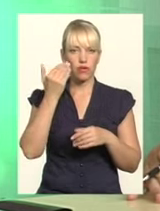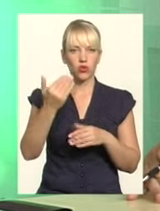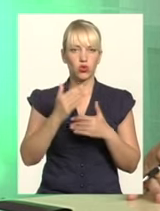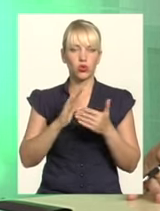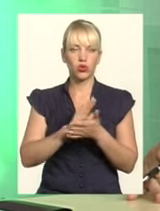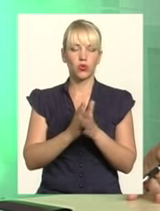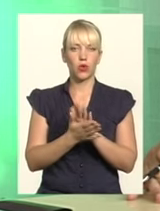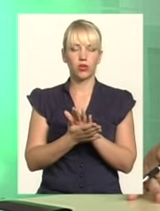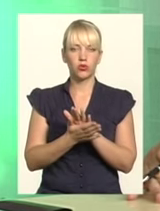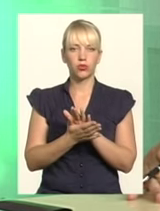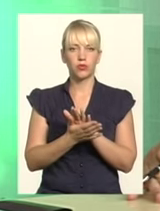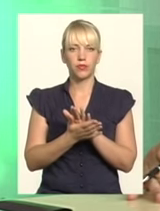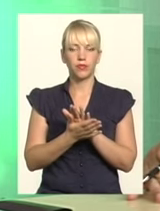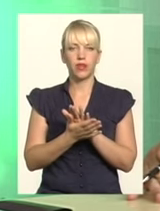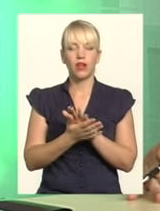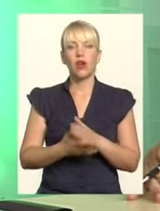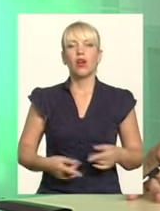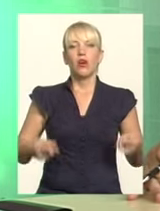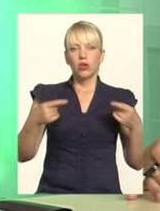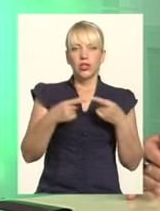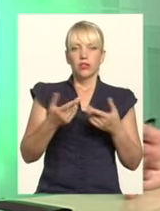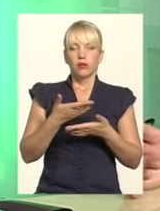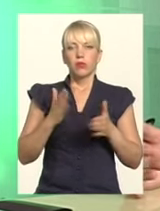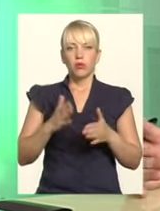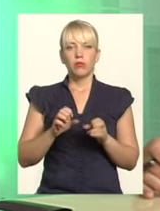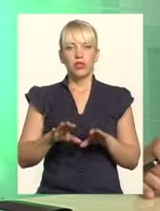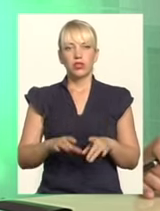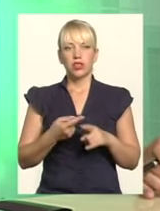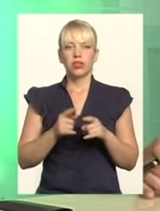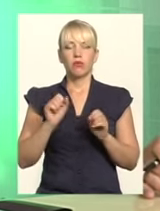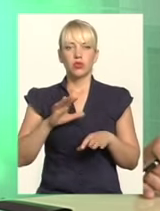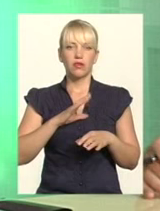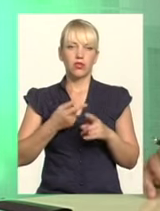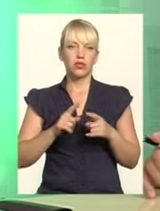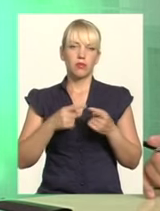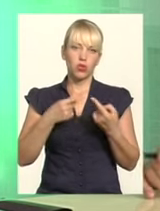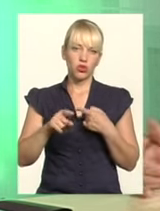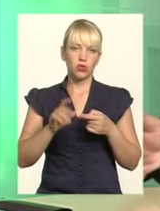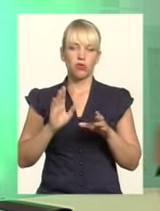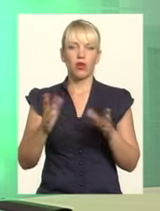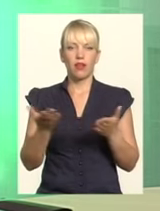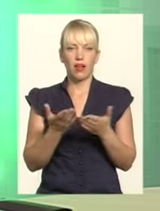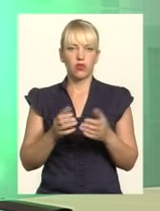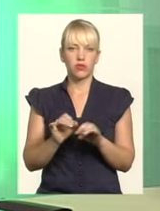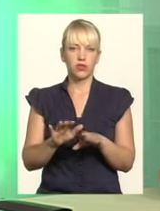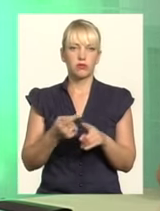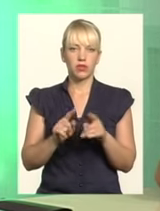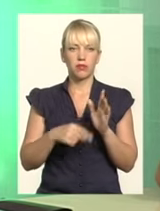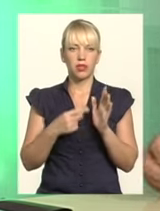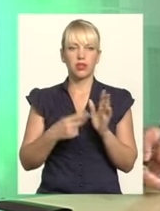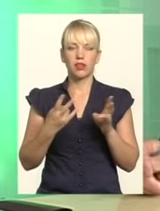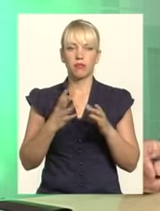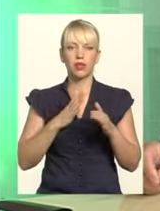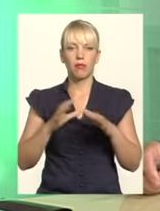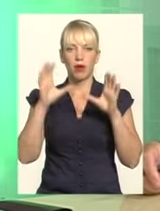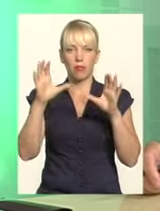ситуацію. Конкретно. І ми вже будемо рішати. Можливо, це десь і комісійно це питання, можливо, вирішити. Можливо. Ну, нам потрібно правову основу